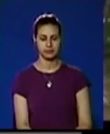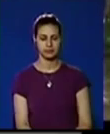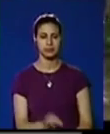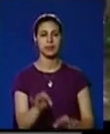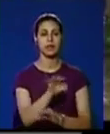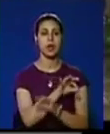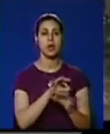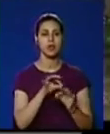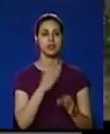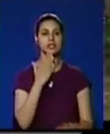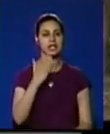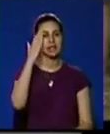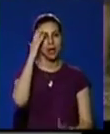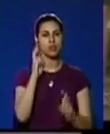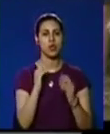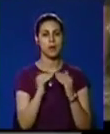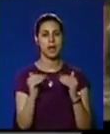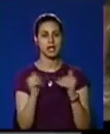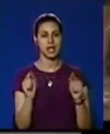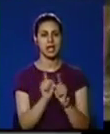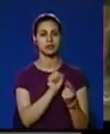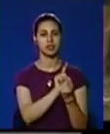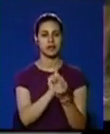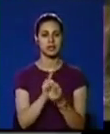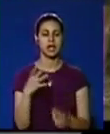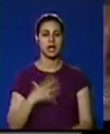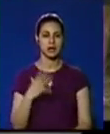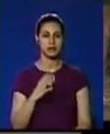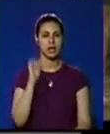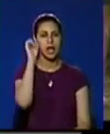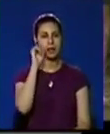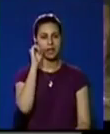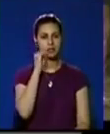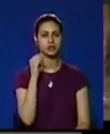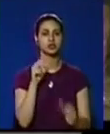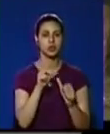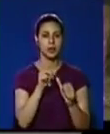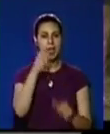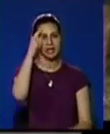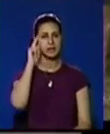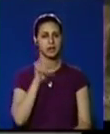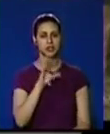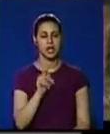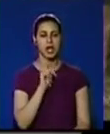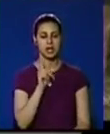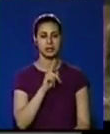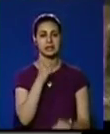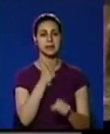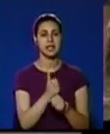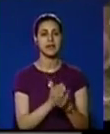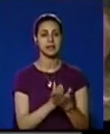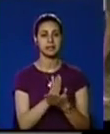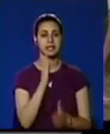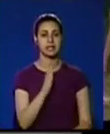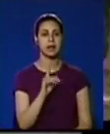პროექტის ფარგლებში საზაფხულო ბანაკში ერთმანეთს უყვებიან ქართველი, აფხაზი, სომეხი და აზერბაიჯანელი ახალგაზრდები. პროექტის მთავარ მიზანს